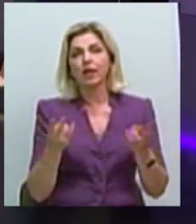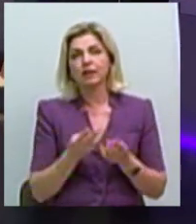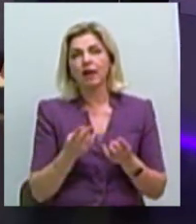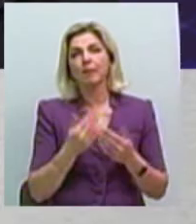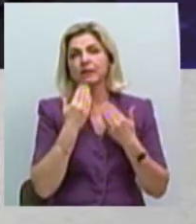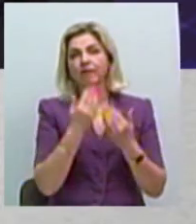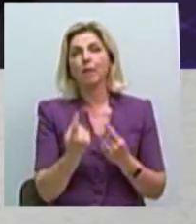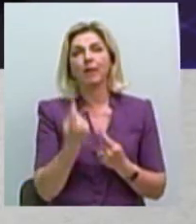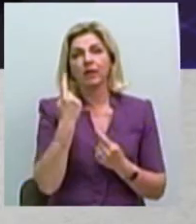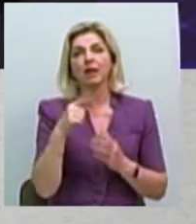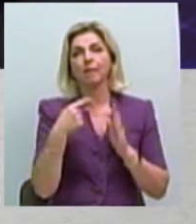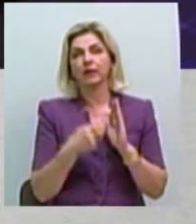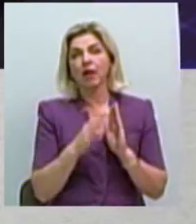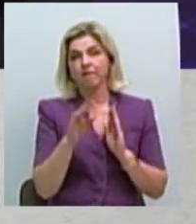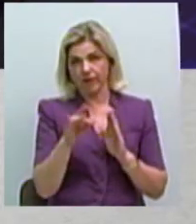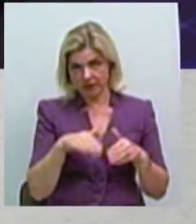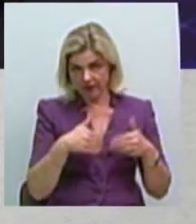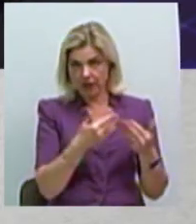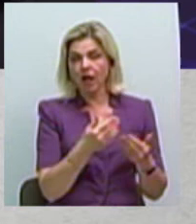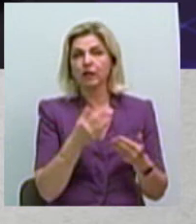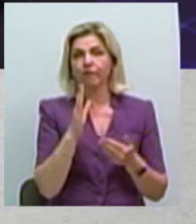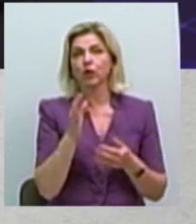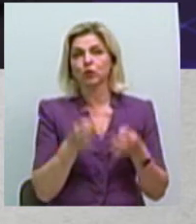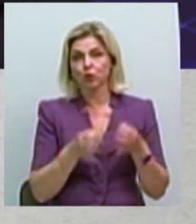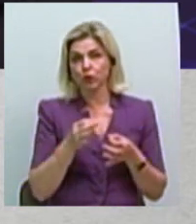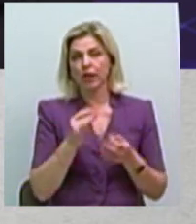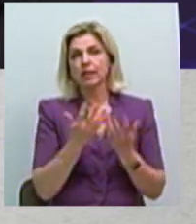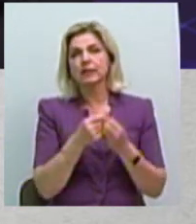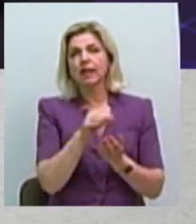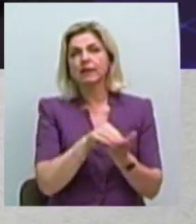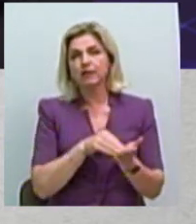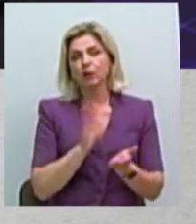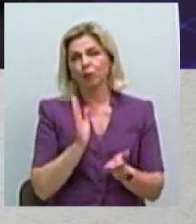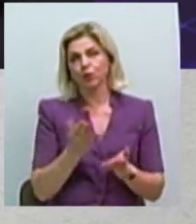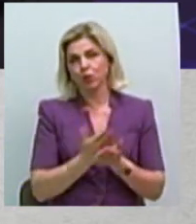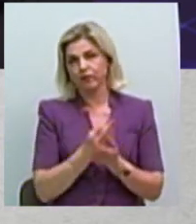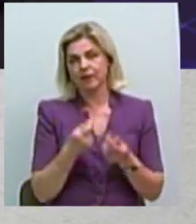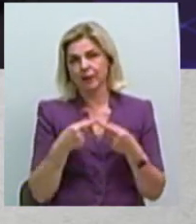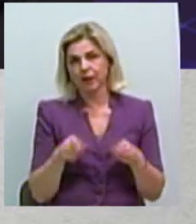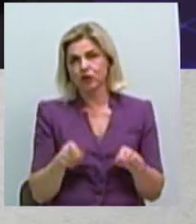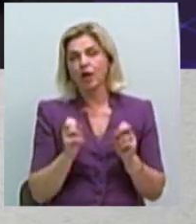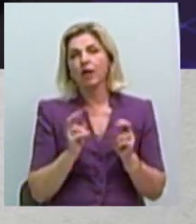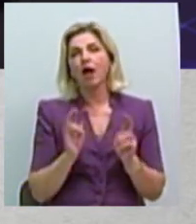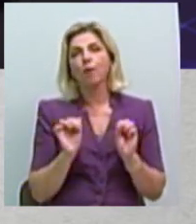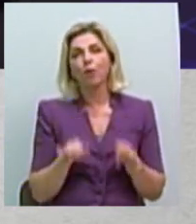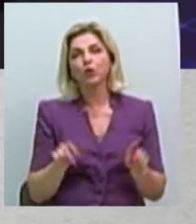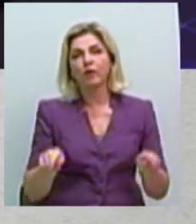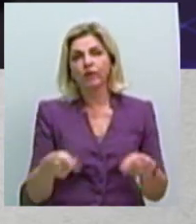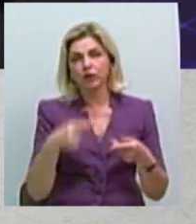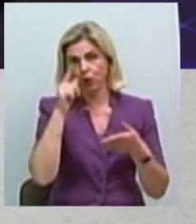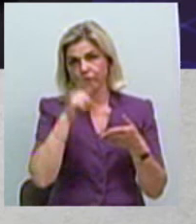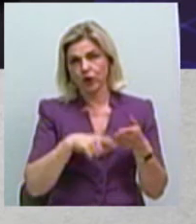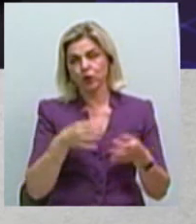першого питання, а ви зверталися в суд? І статистика потім буде зовсім інша. Як можна відновити довіру в